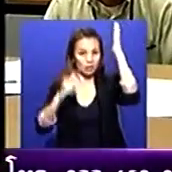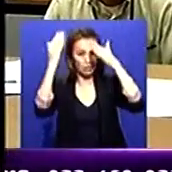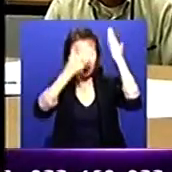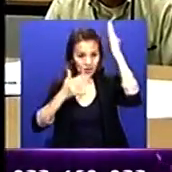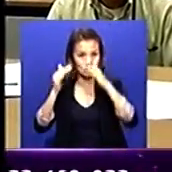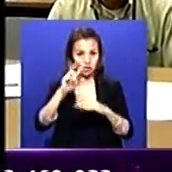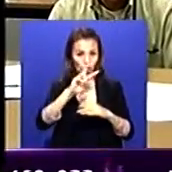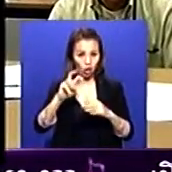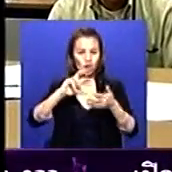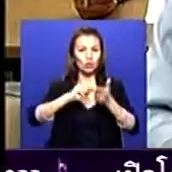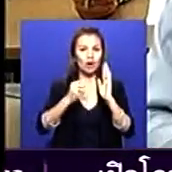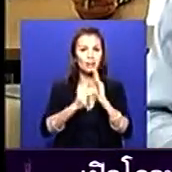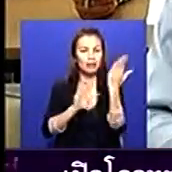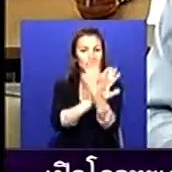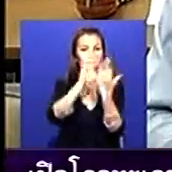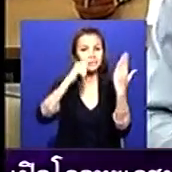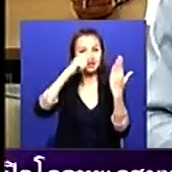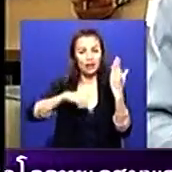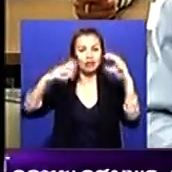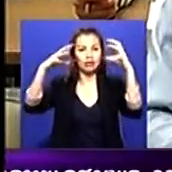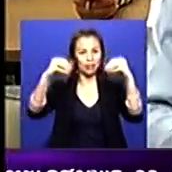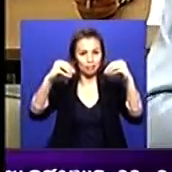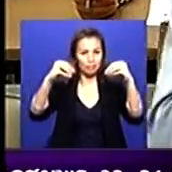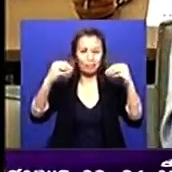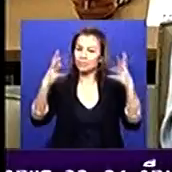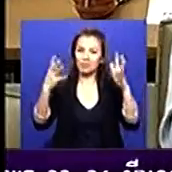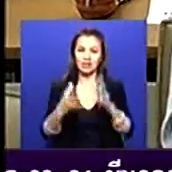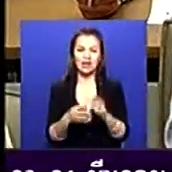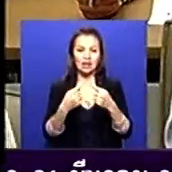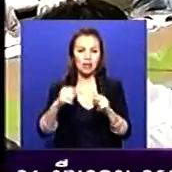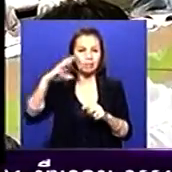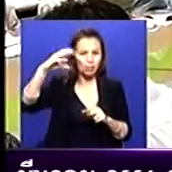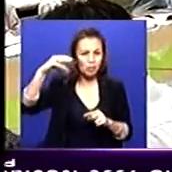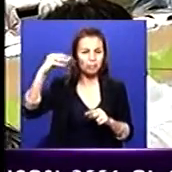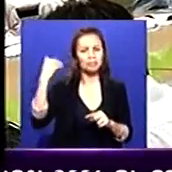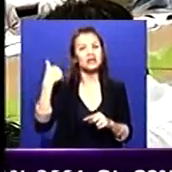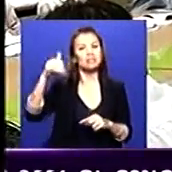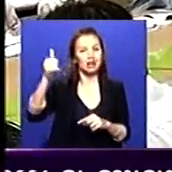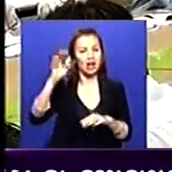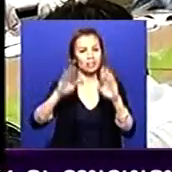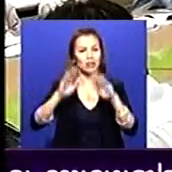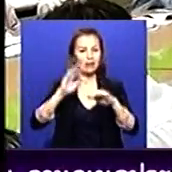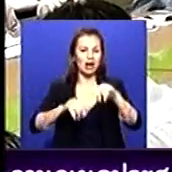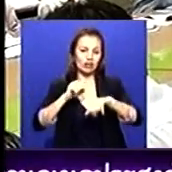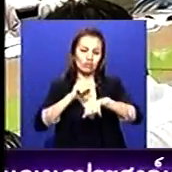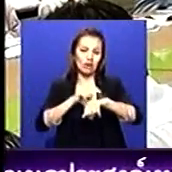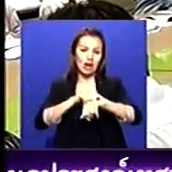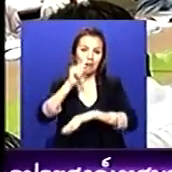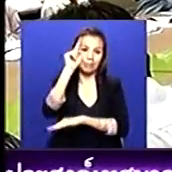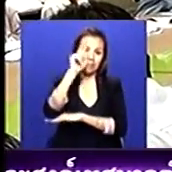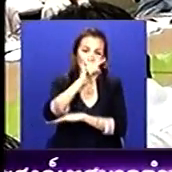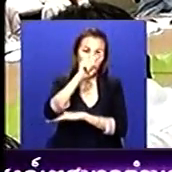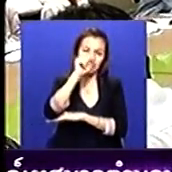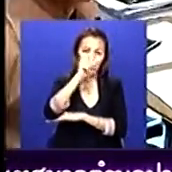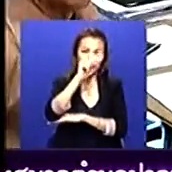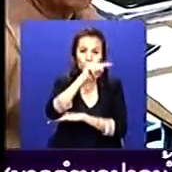ว่าจะไม่เกิดปัญหาไฟดับแต่อาจจะมีการเกิดปัญหาไฟตกได้ในช่วง 13-15 นาฬิกาทั้งนี้ค่ะกฟผ.ก็ได้ท